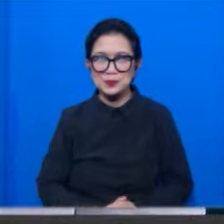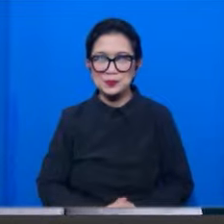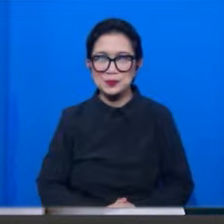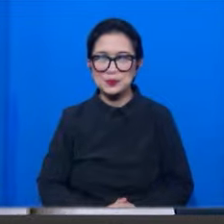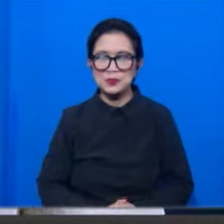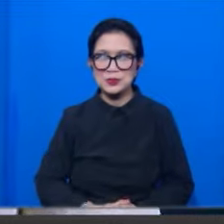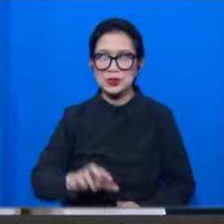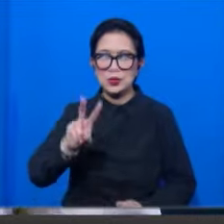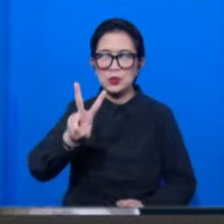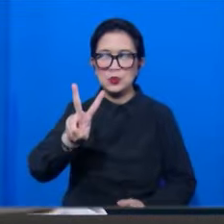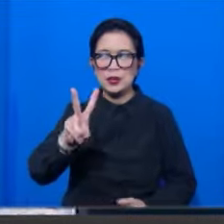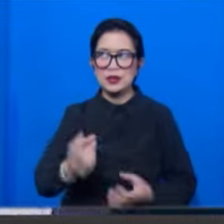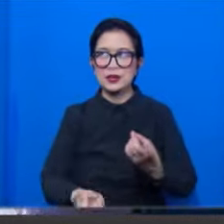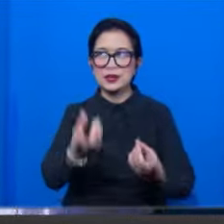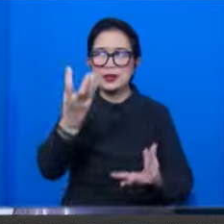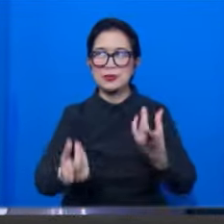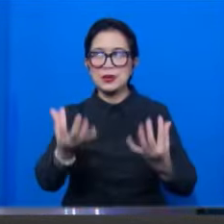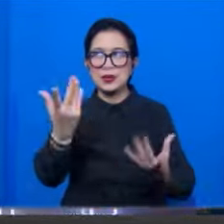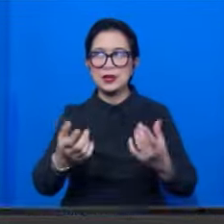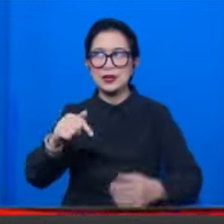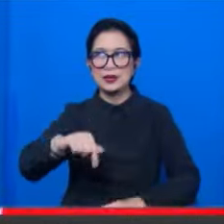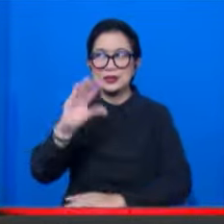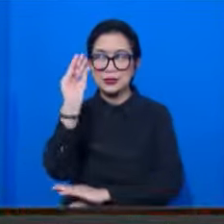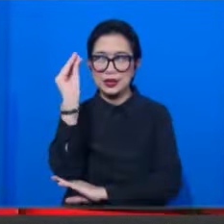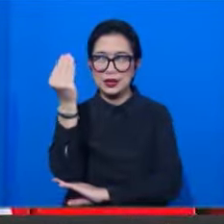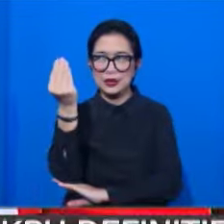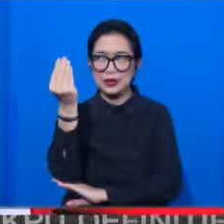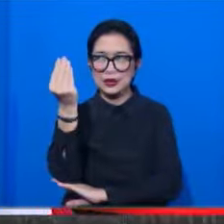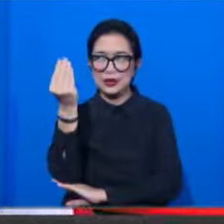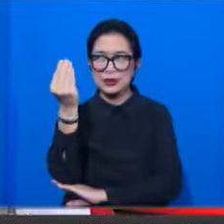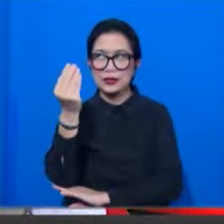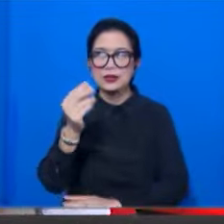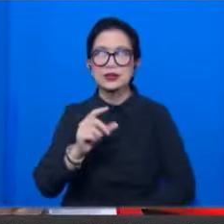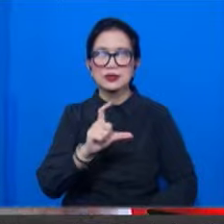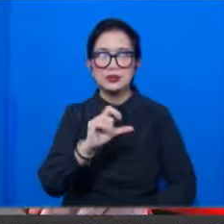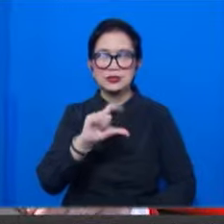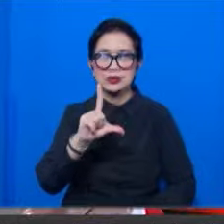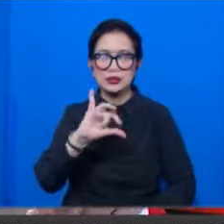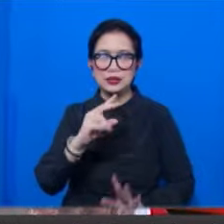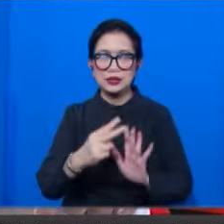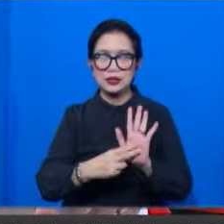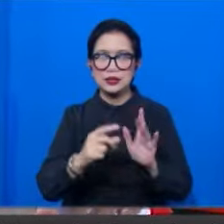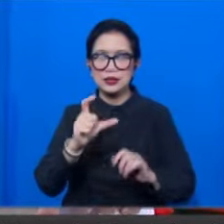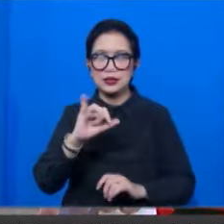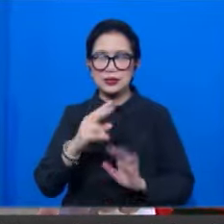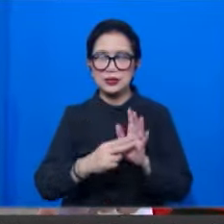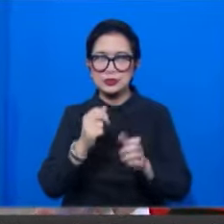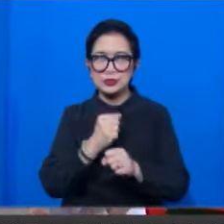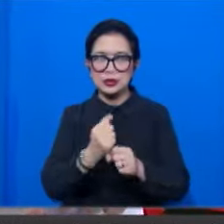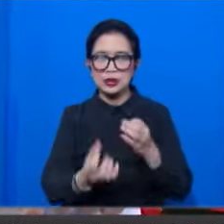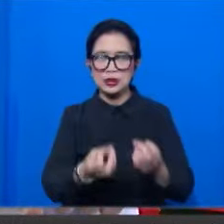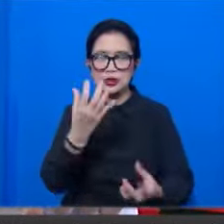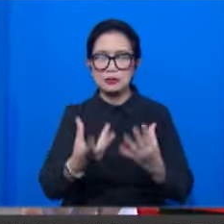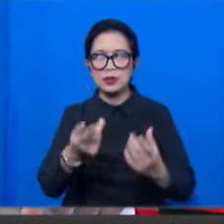Dua kebakaran terjadi di Jakarta pada Sabtu siang. Di Cilincing, Jakarta Utara, kios penjualan sandal terbakar. Diduga api berasal dari korsleting